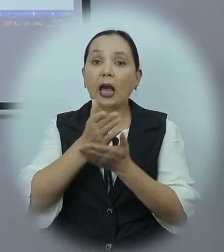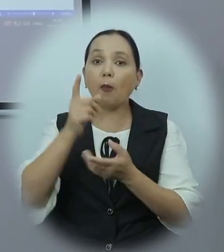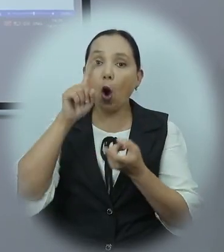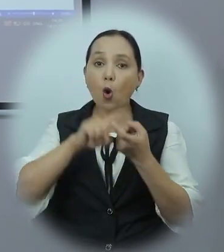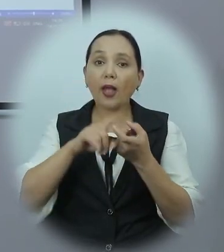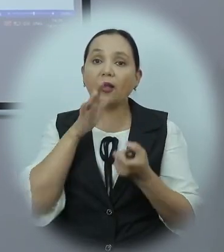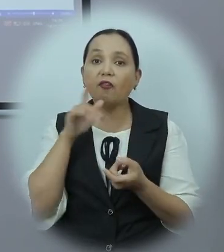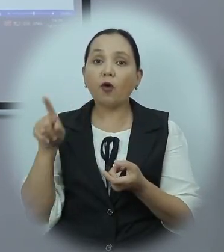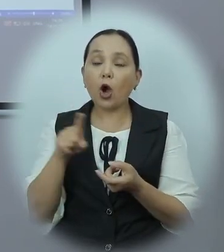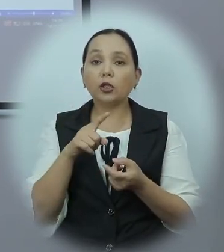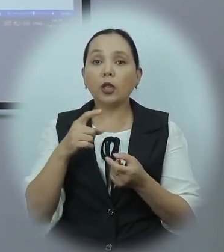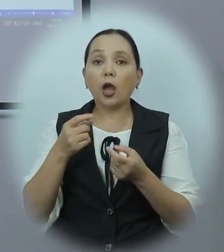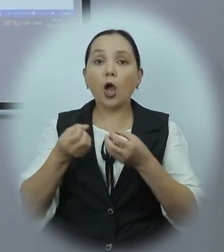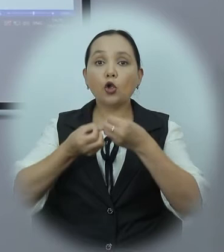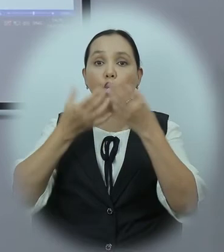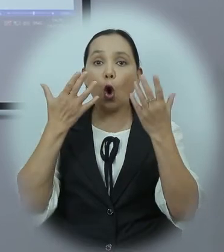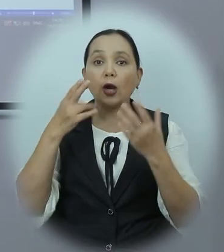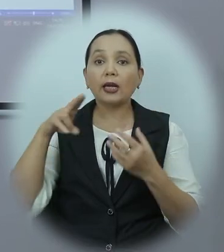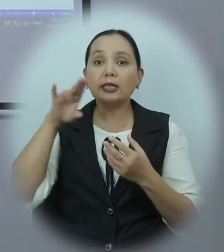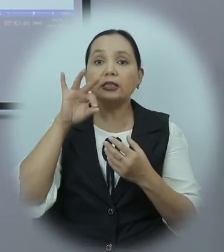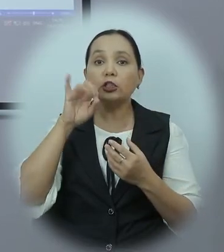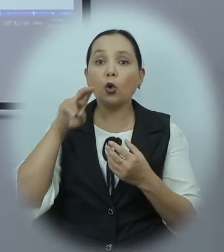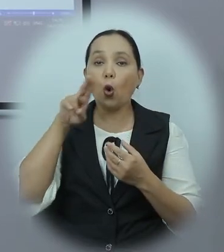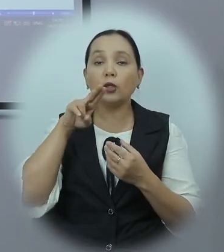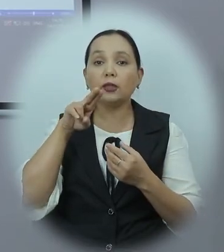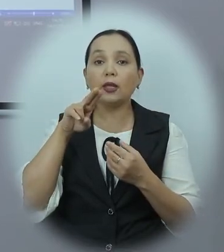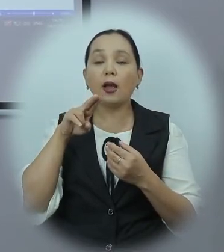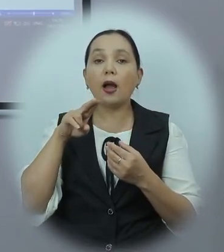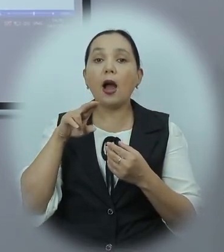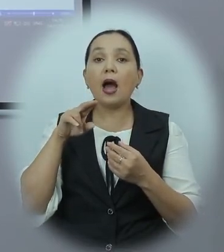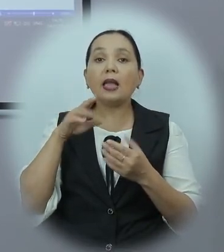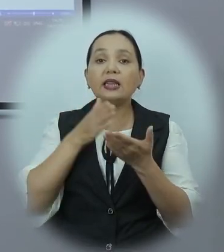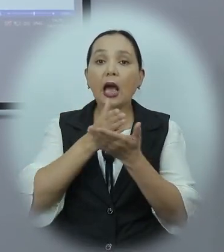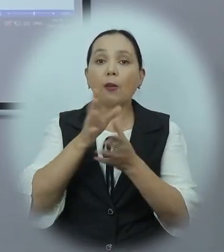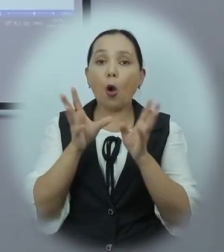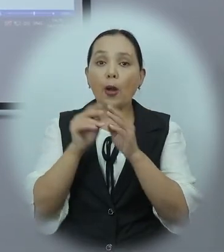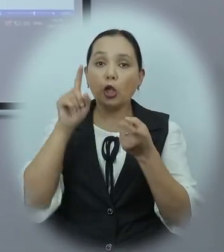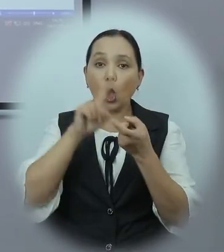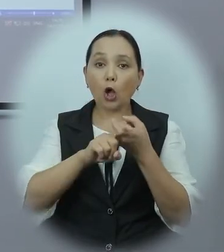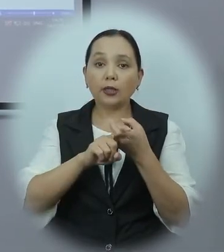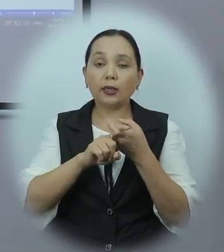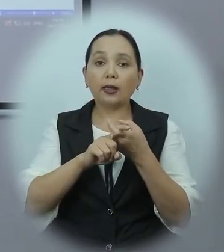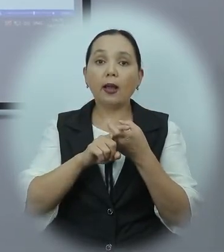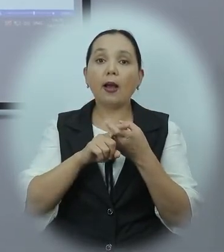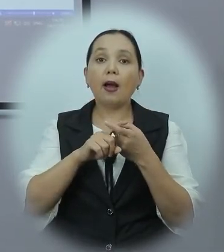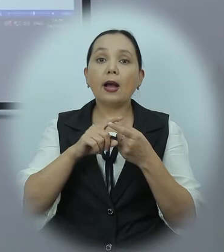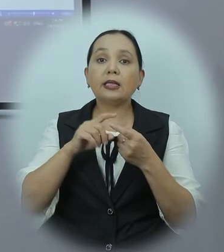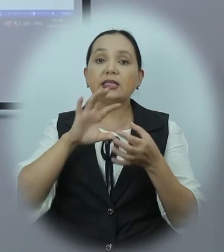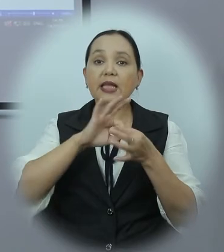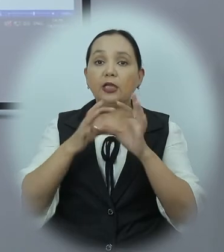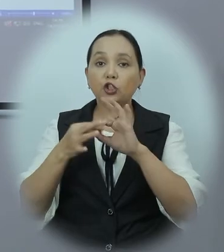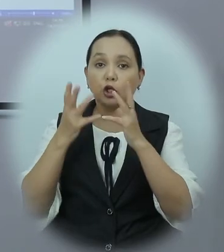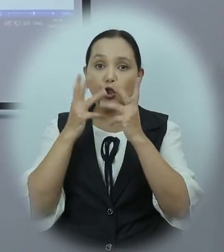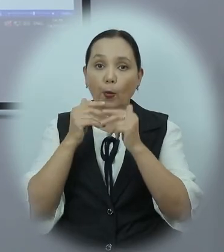ulangan vaqtda yorug'lik diodi yorishishi tarmoq bilan bog'langanligini bildirib turadigan elektr zanjir